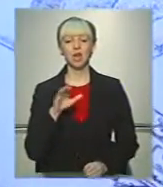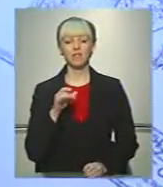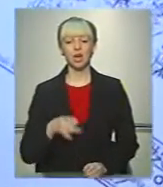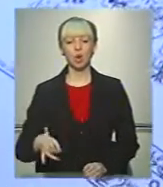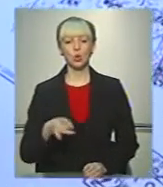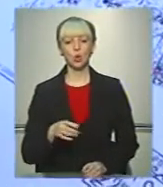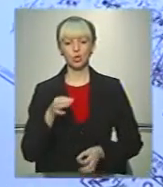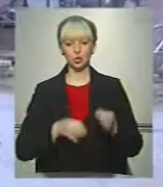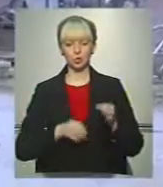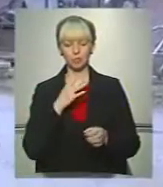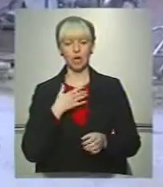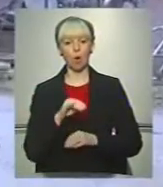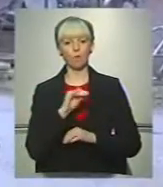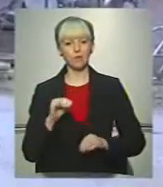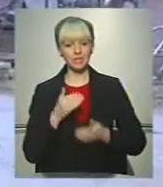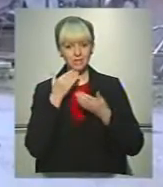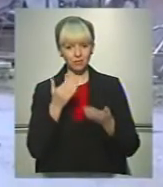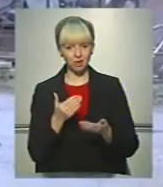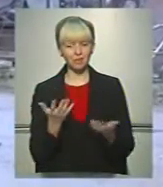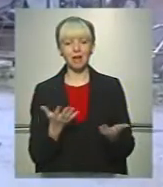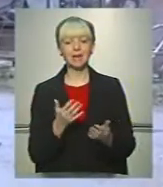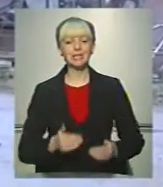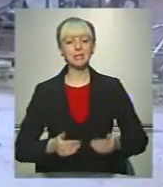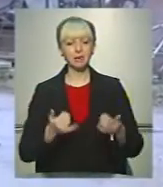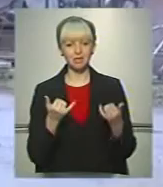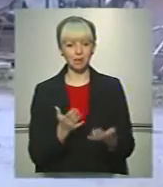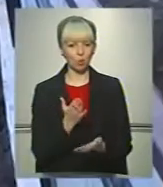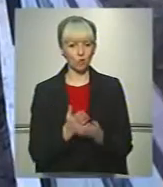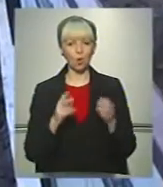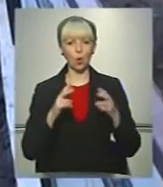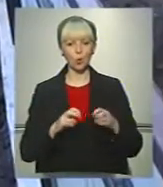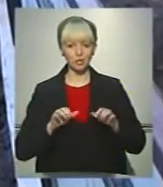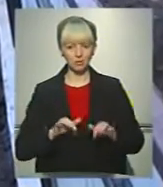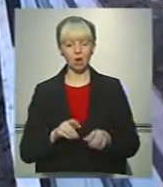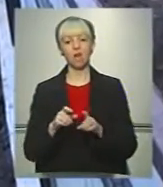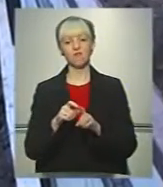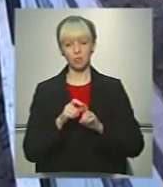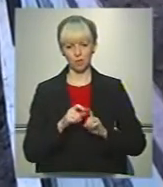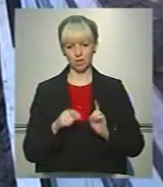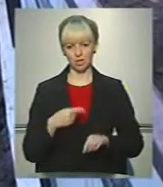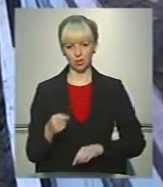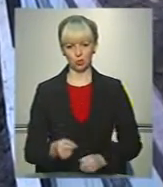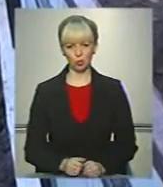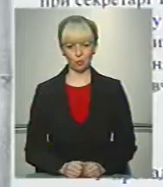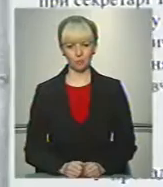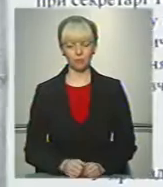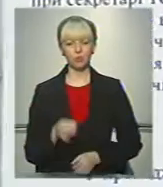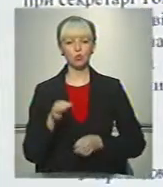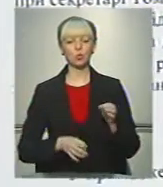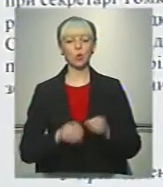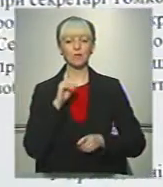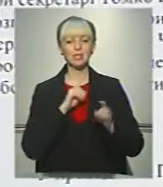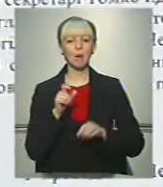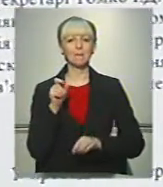міста Чернівці. На наше офіційне звернення щодо того, на якій стадії наразі перебуває розгляд справи, відповіли наступне. У судові